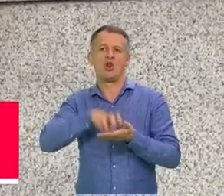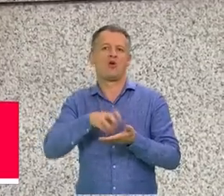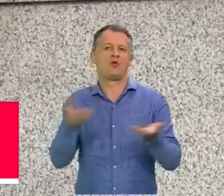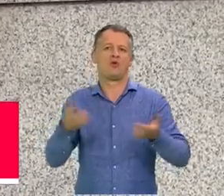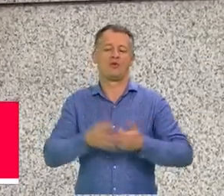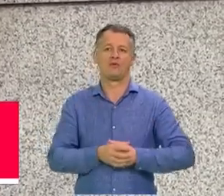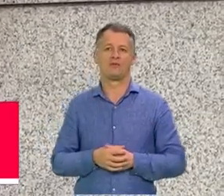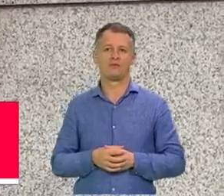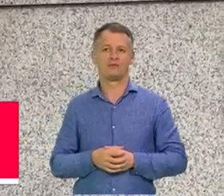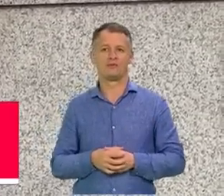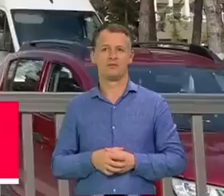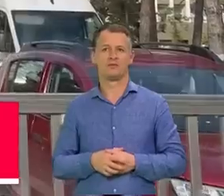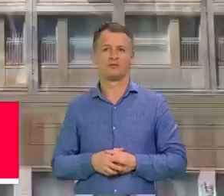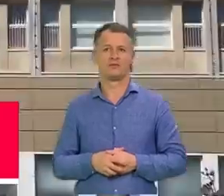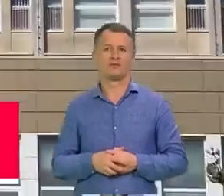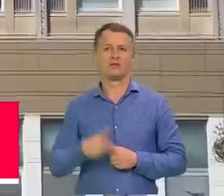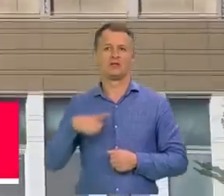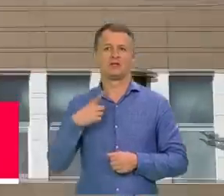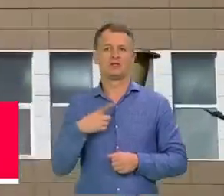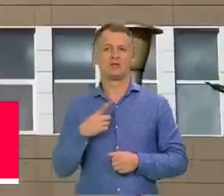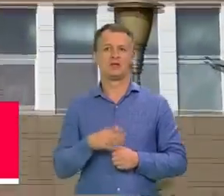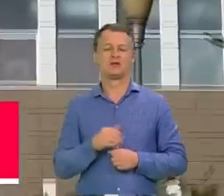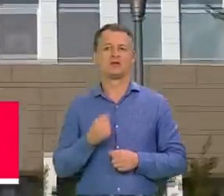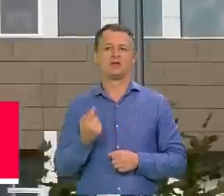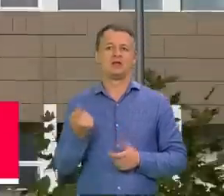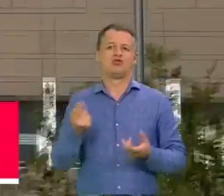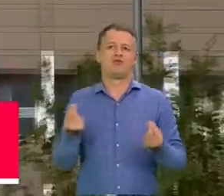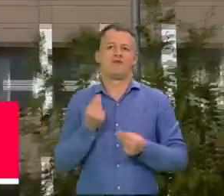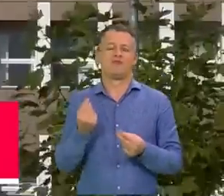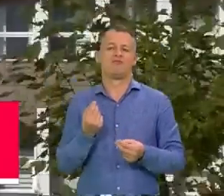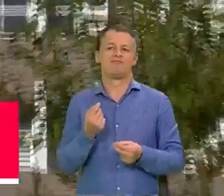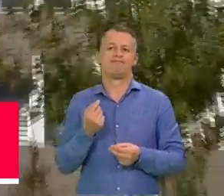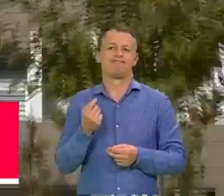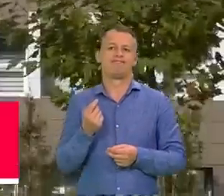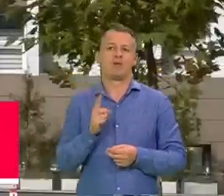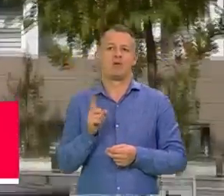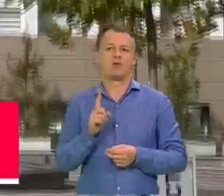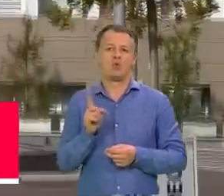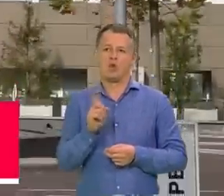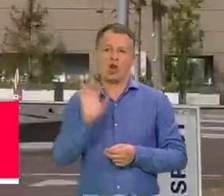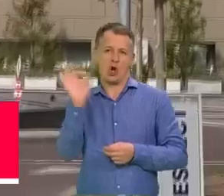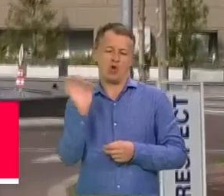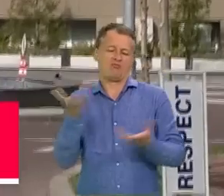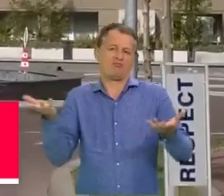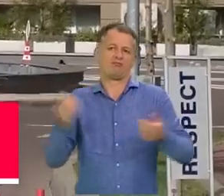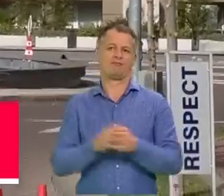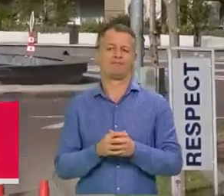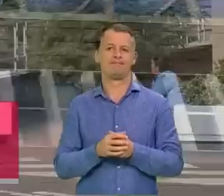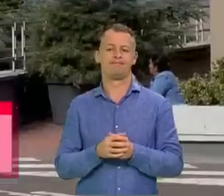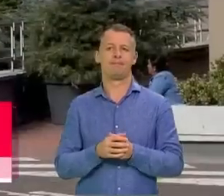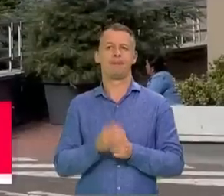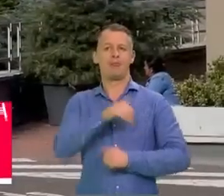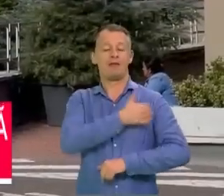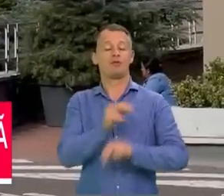we didn't eat the same. It's just not good luck. It's not a bad experience anyway. Elevii